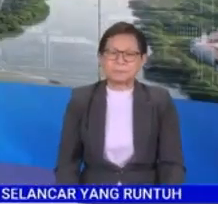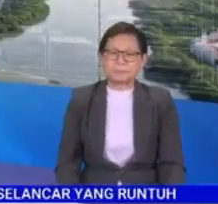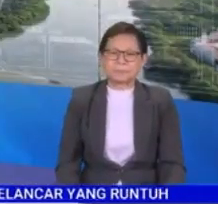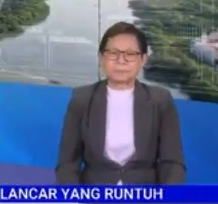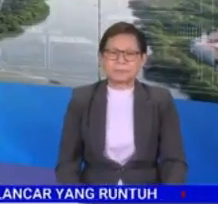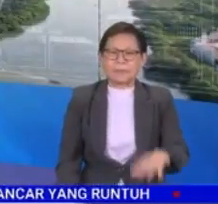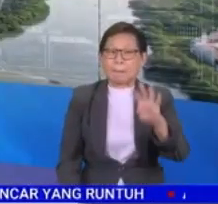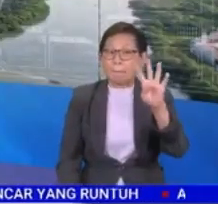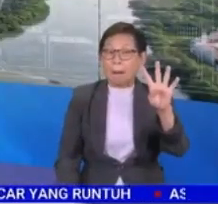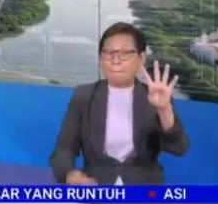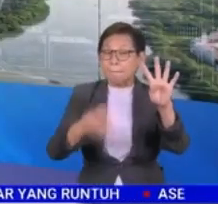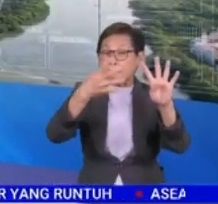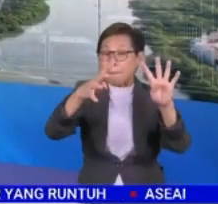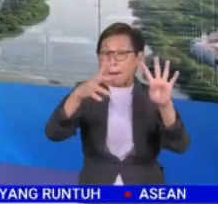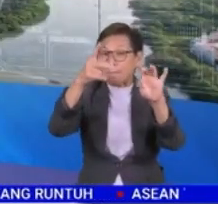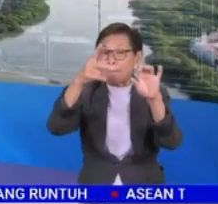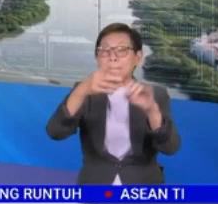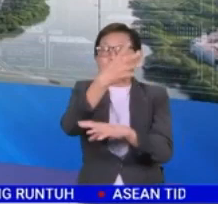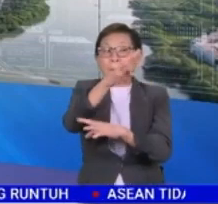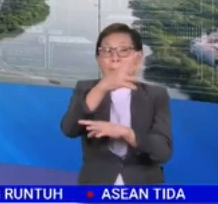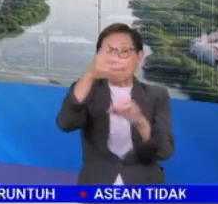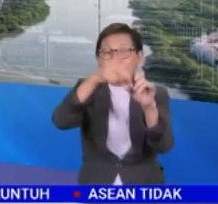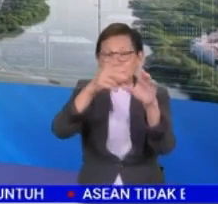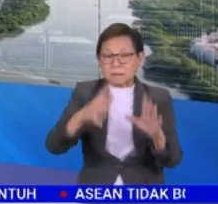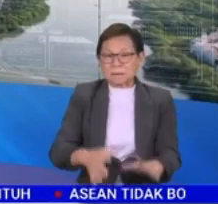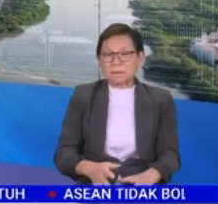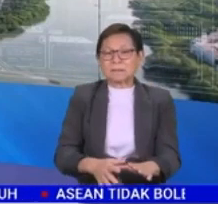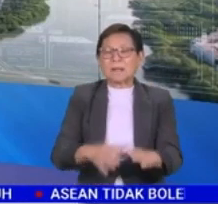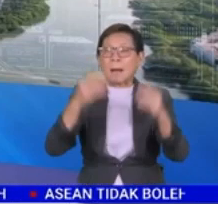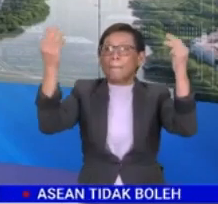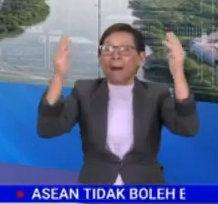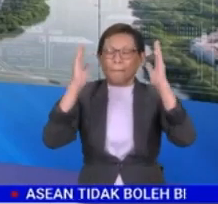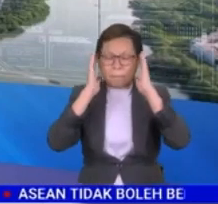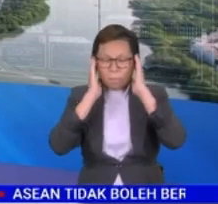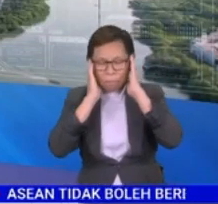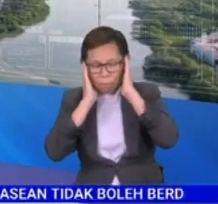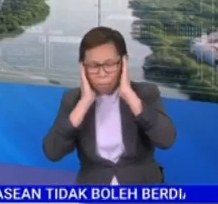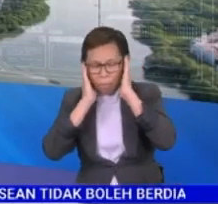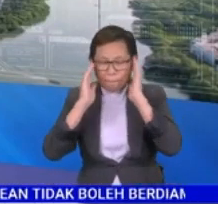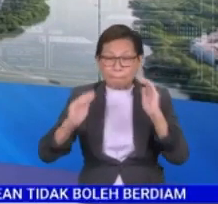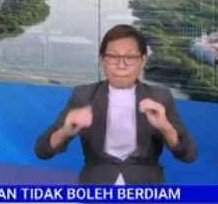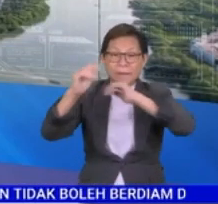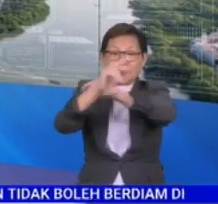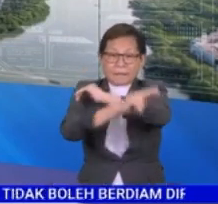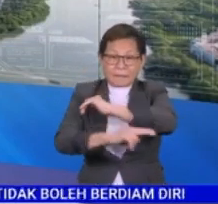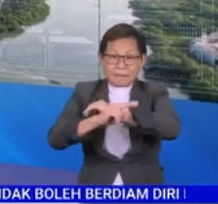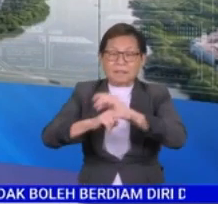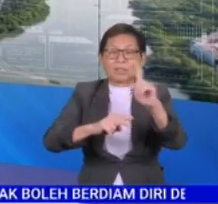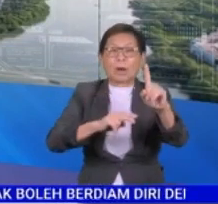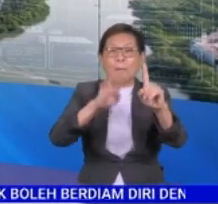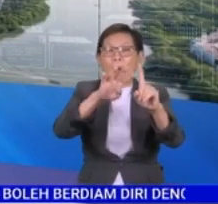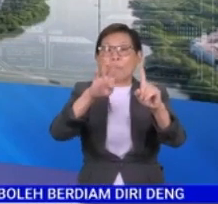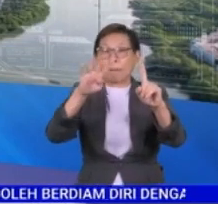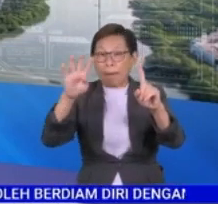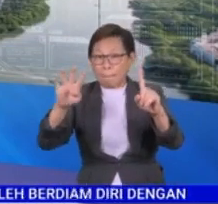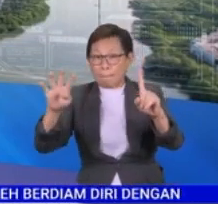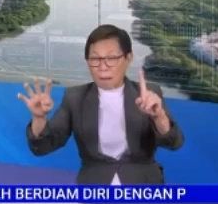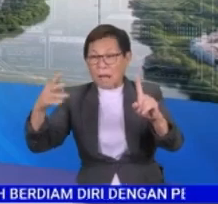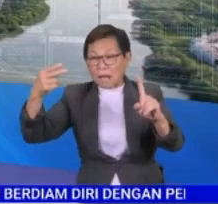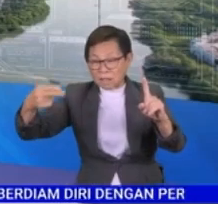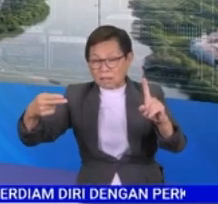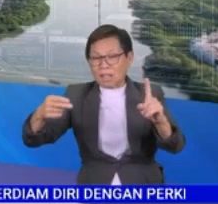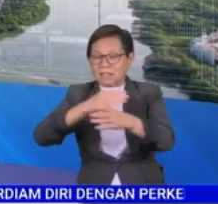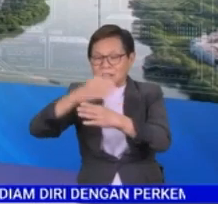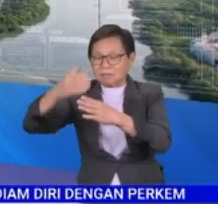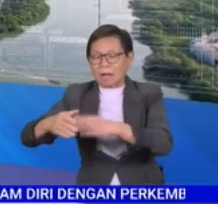ramai 14 peserta majelis Tilawah Alquran peringkat Negeri 1.44 hijrah selesai